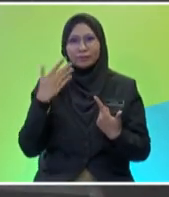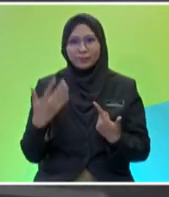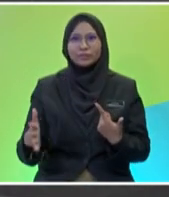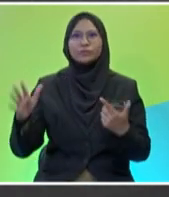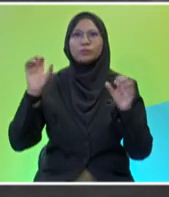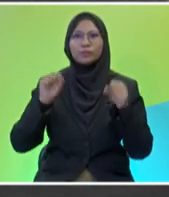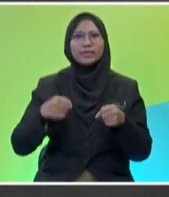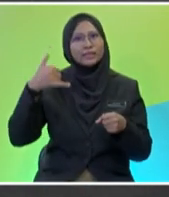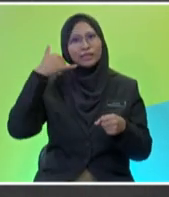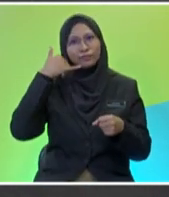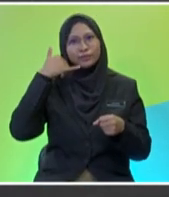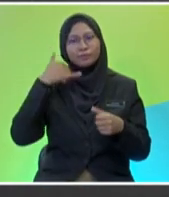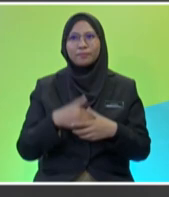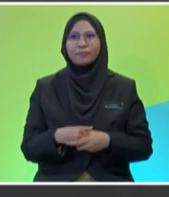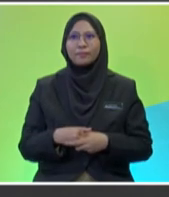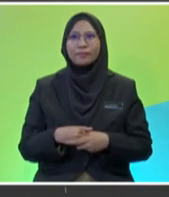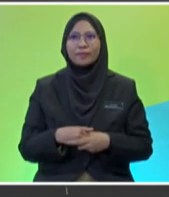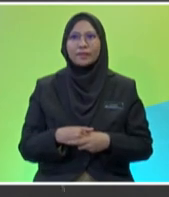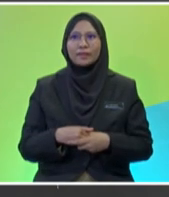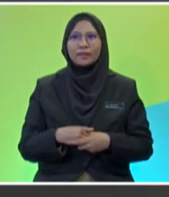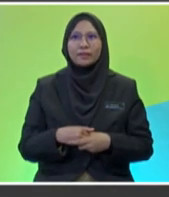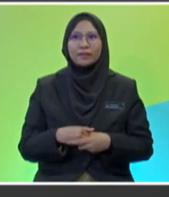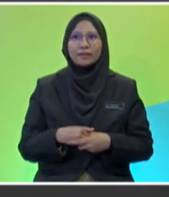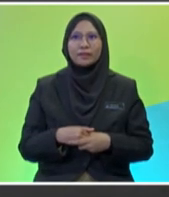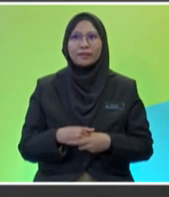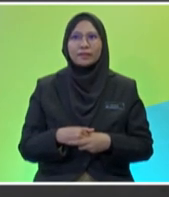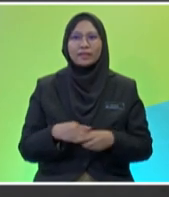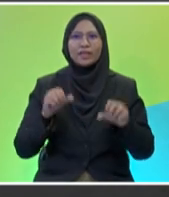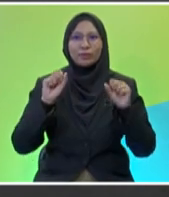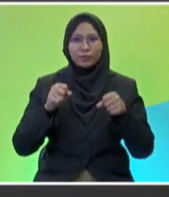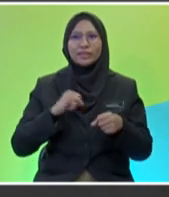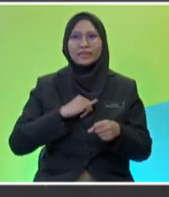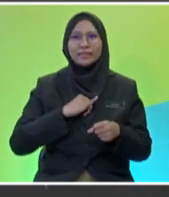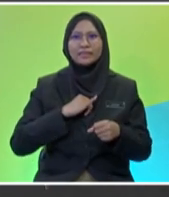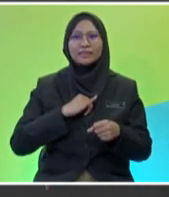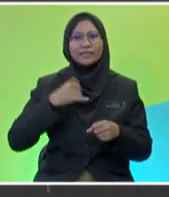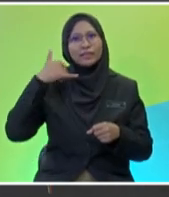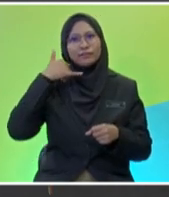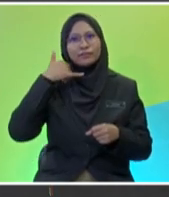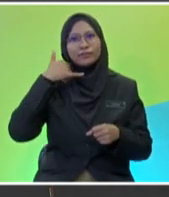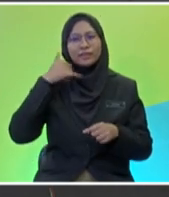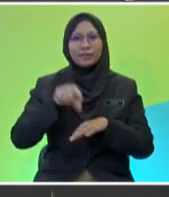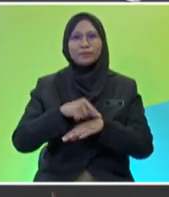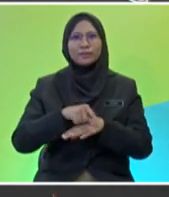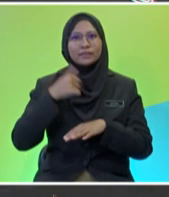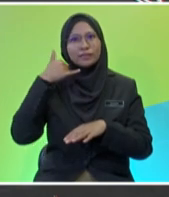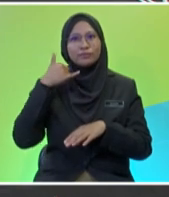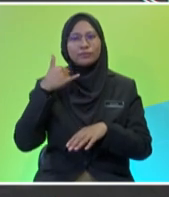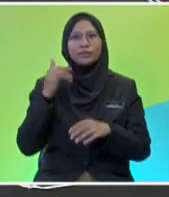kalau begitu Bolehkah saya menggunakan telepon pejabat untuk menelepon ibu bapak saya